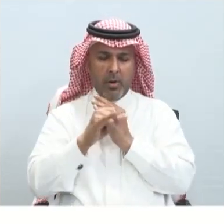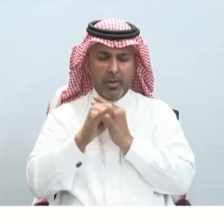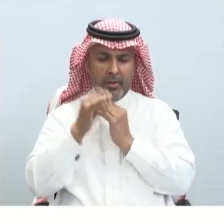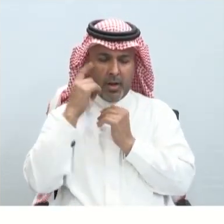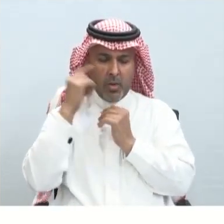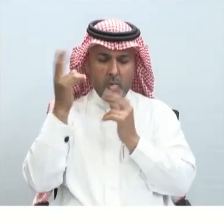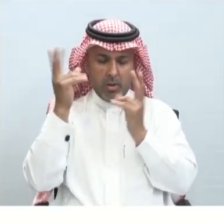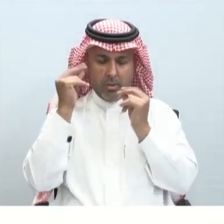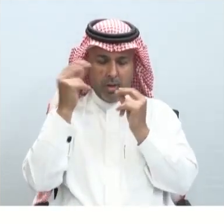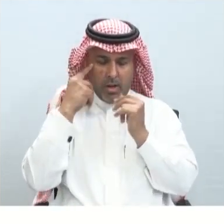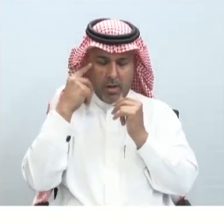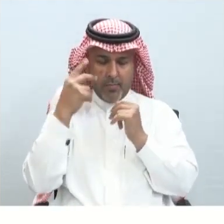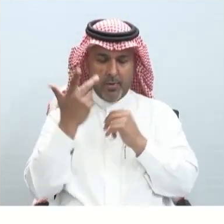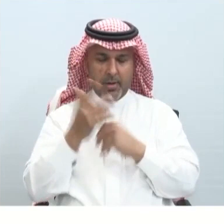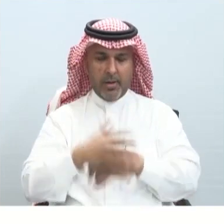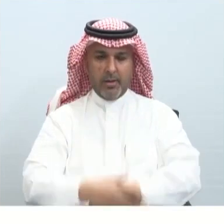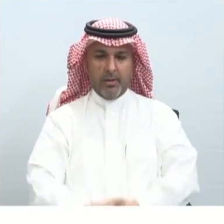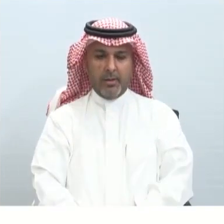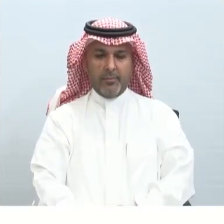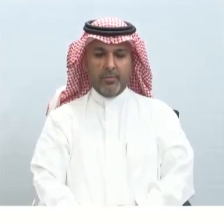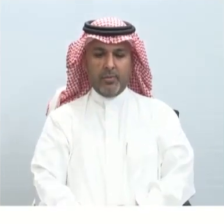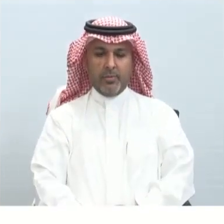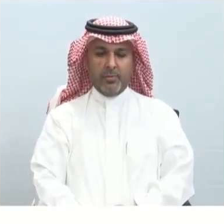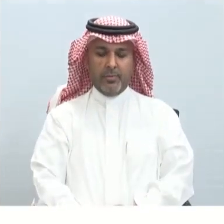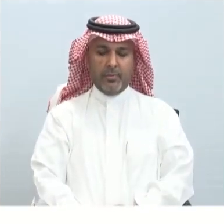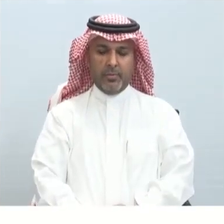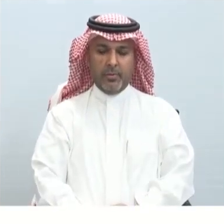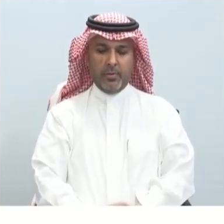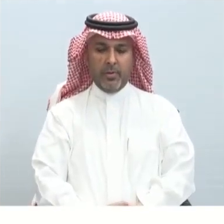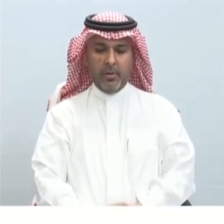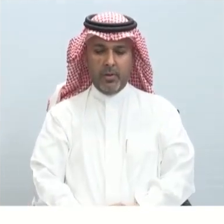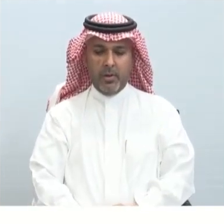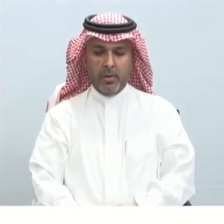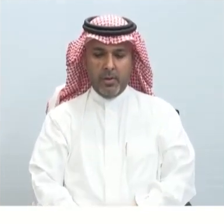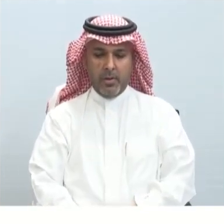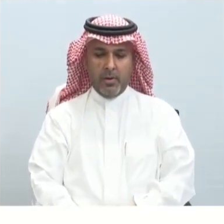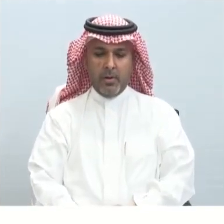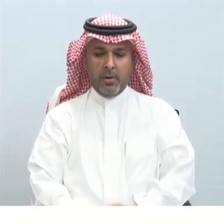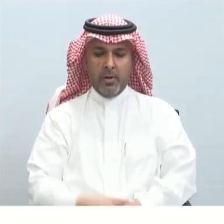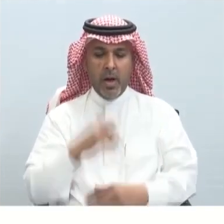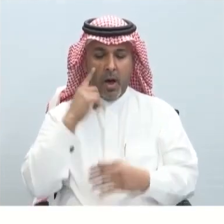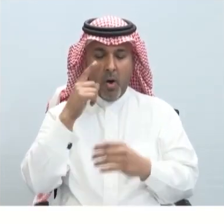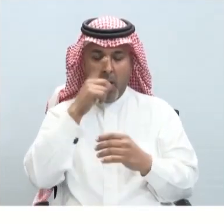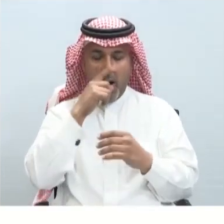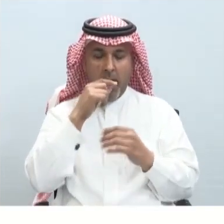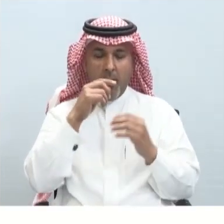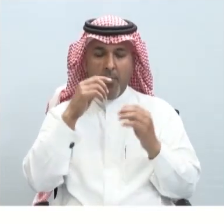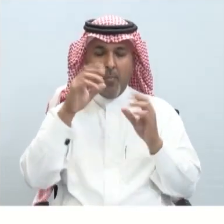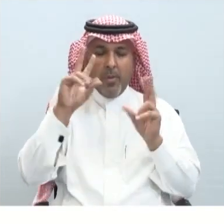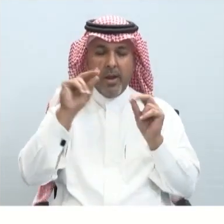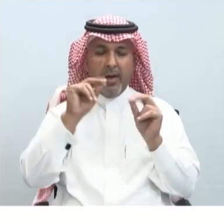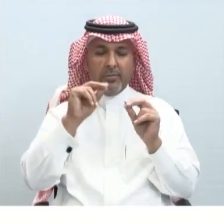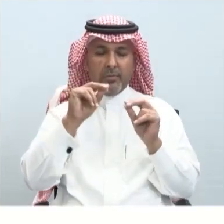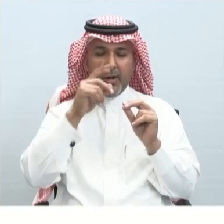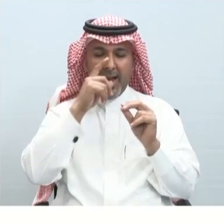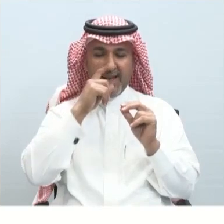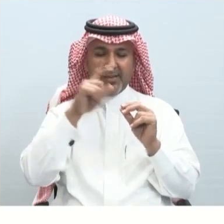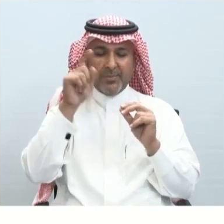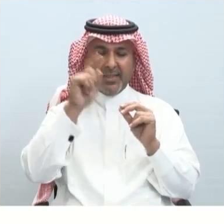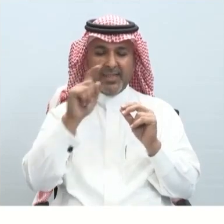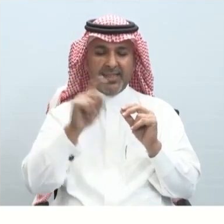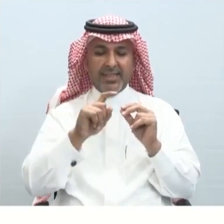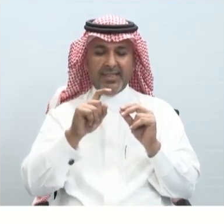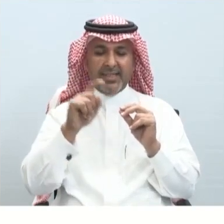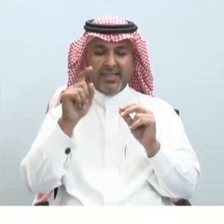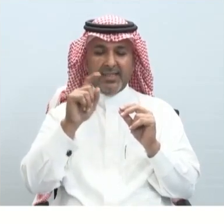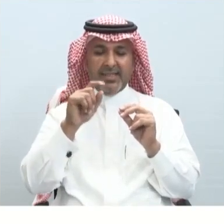المثلثين متطابقين فمثلا عندنا الحاله الاولى اللي تعلمناها اللي هي حاله اس اس اس اذا تتذكرون انه تكون جميع الاضلاع